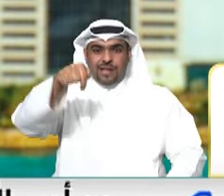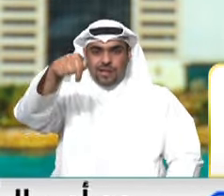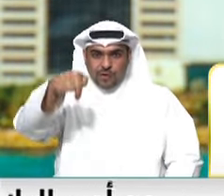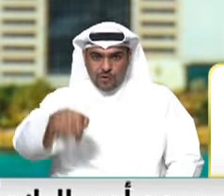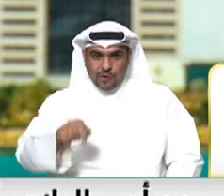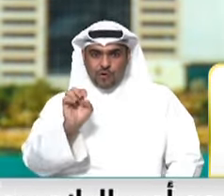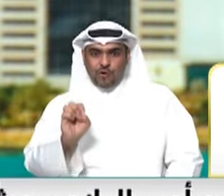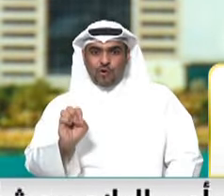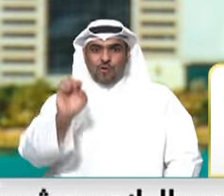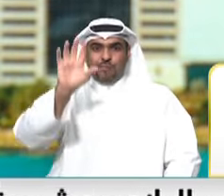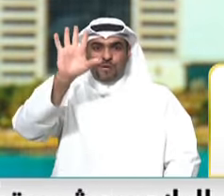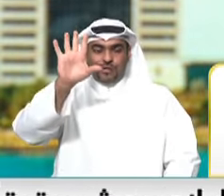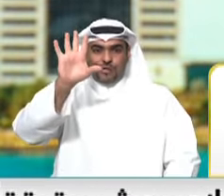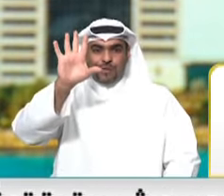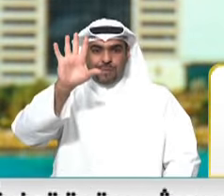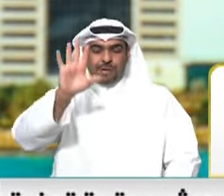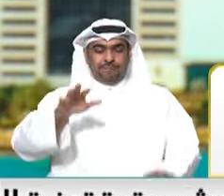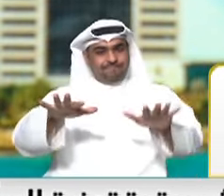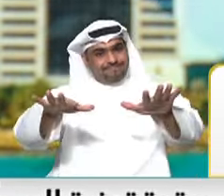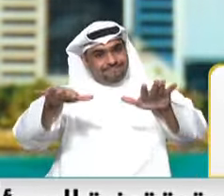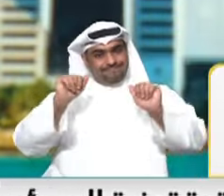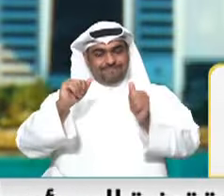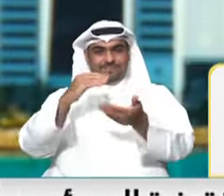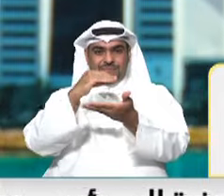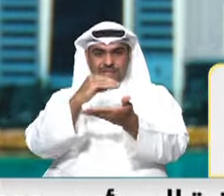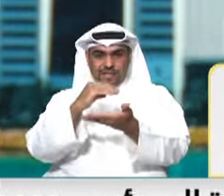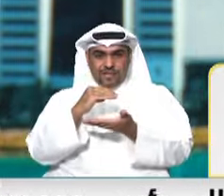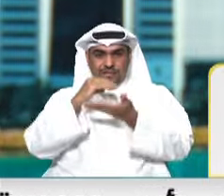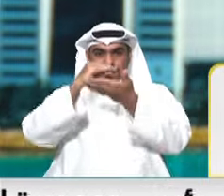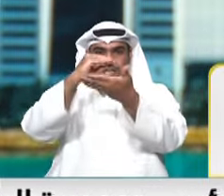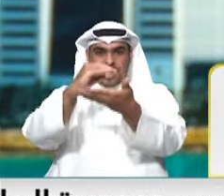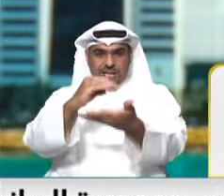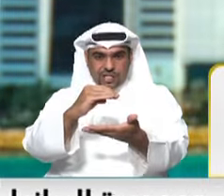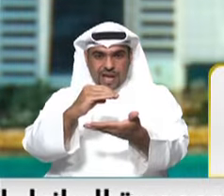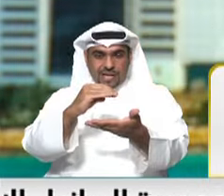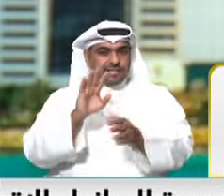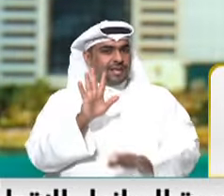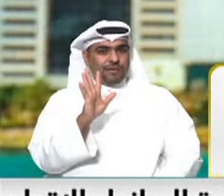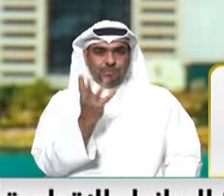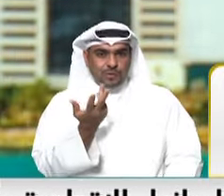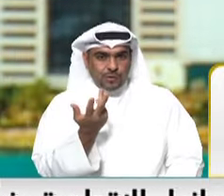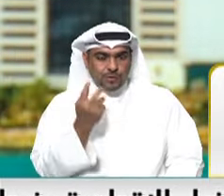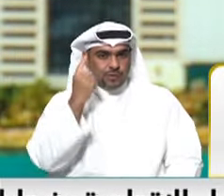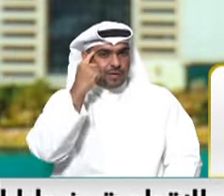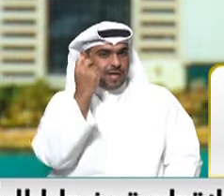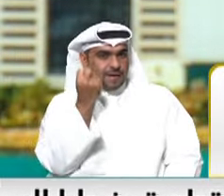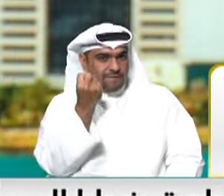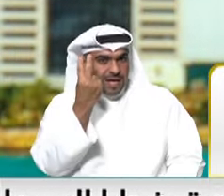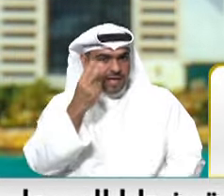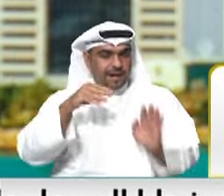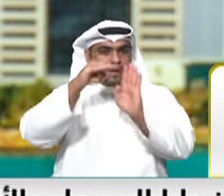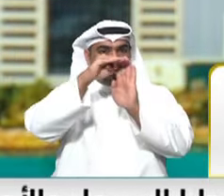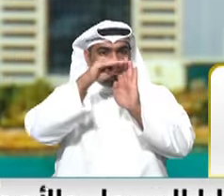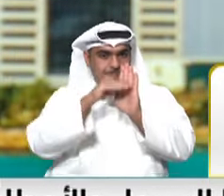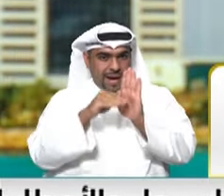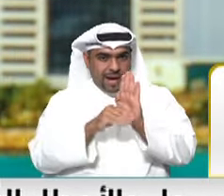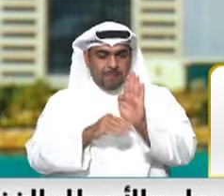حفل جائزة سمو الشيخ سالم العلي الصباح للمعلوماتية في الدورة 23 لعام